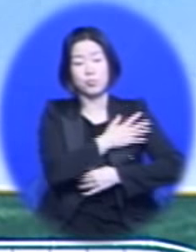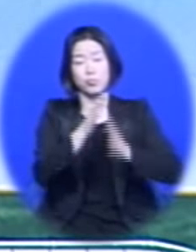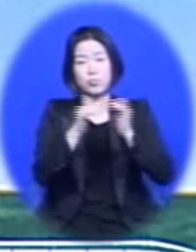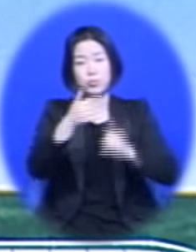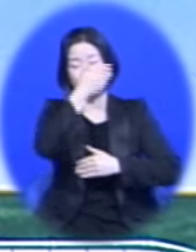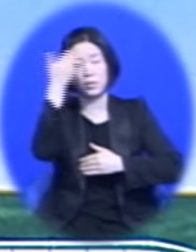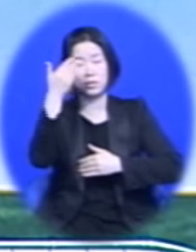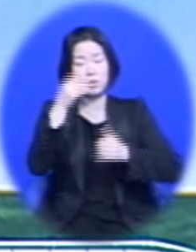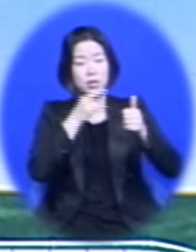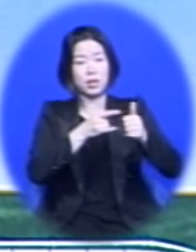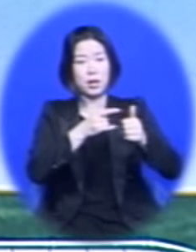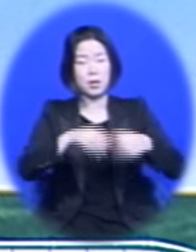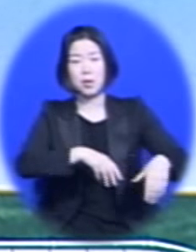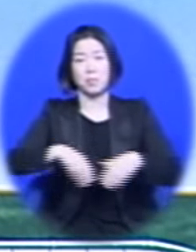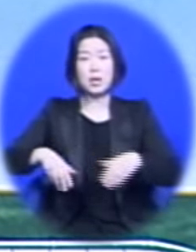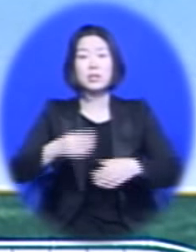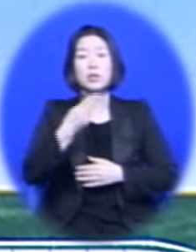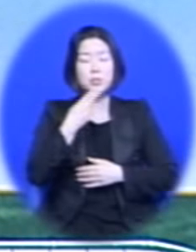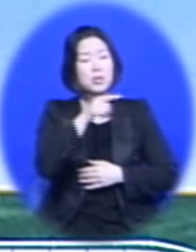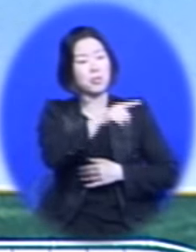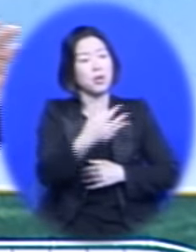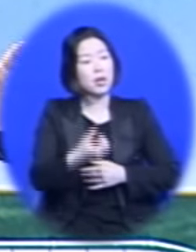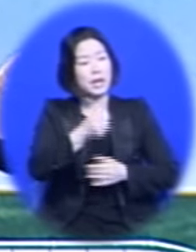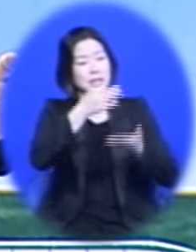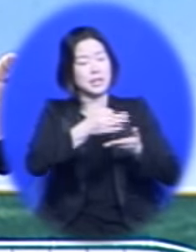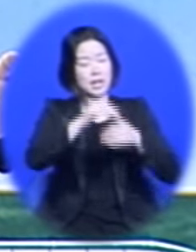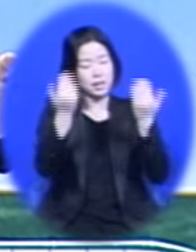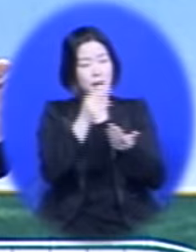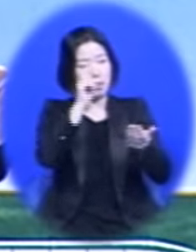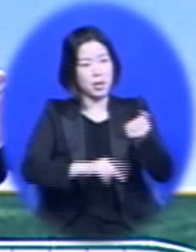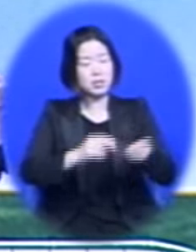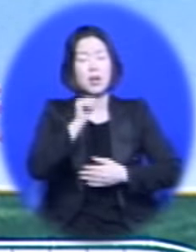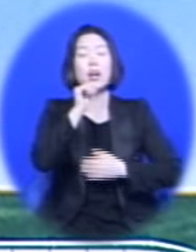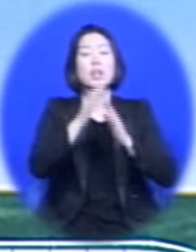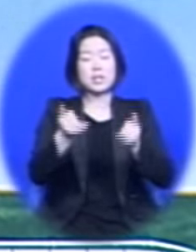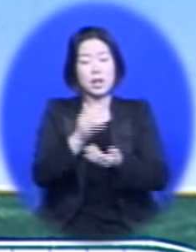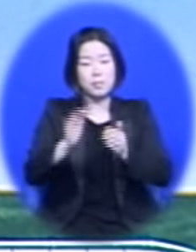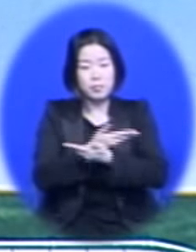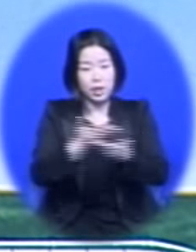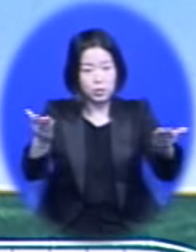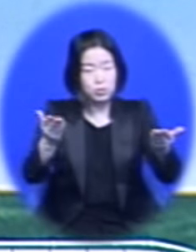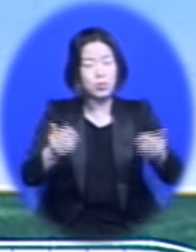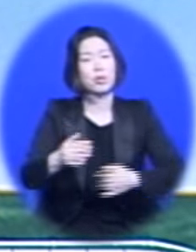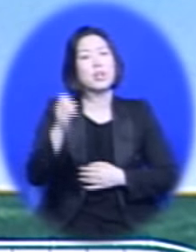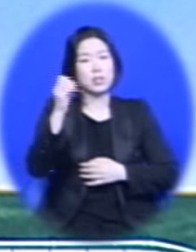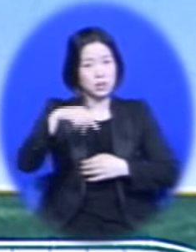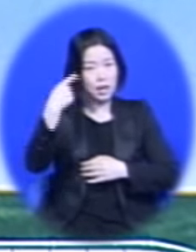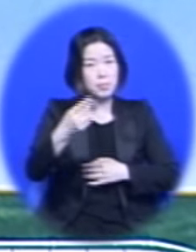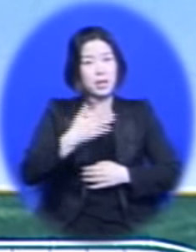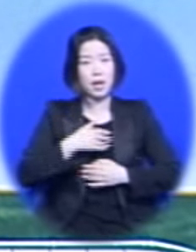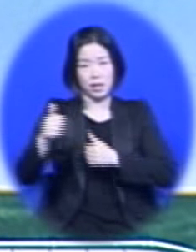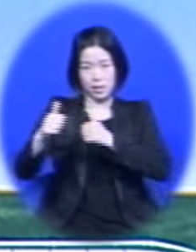조금도 망설임 없이 너 가진 재산 다 팔아서 가난한 사람에게 나눠주고 그리고 나를 따르라.